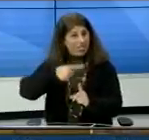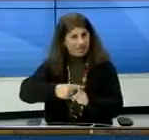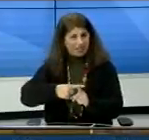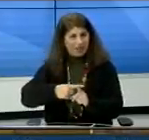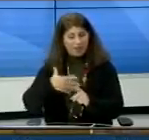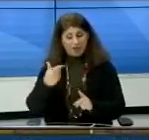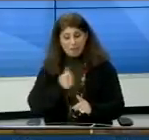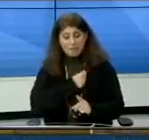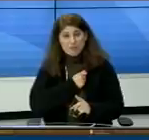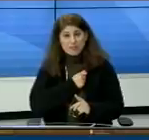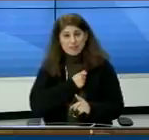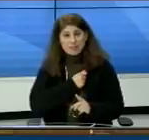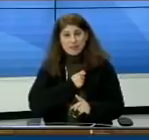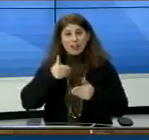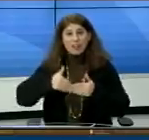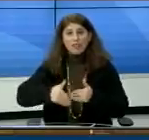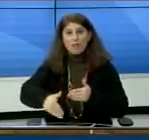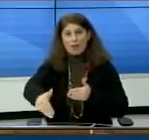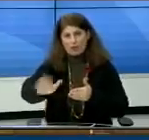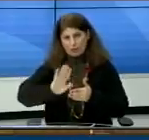με αυτοπεποίθηση προς την επόμενη μέρα,